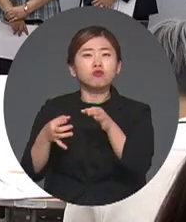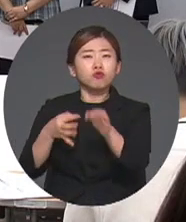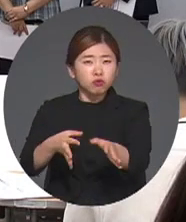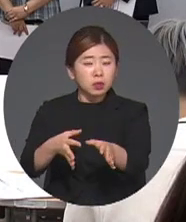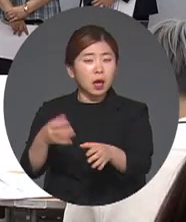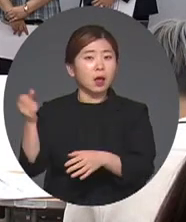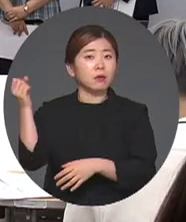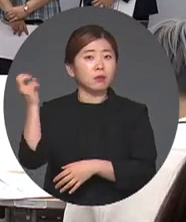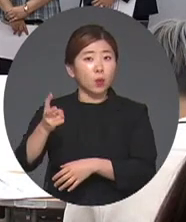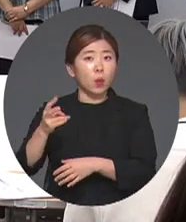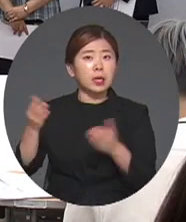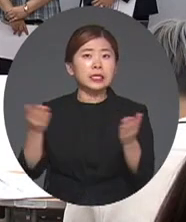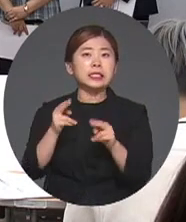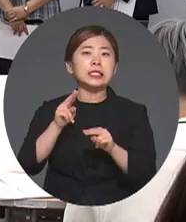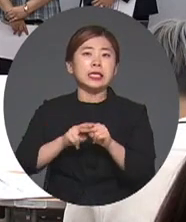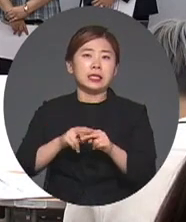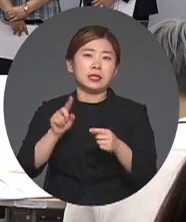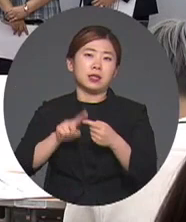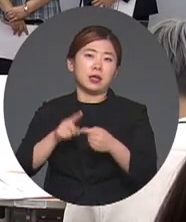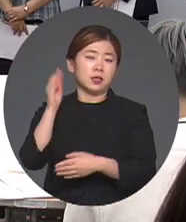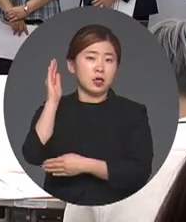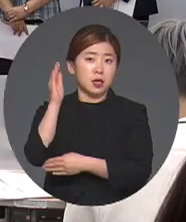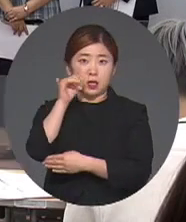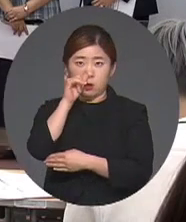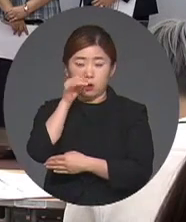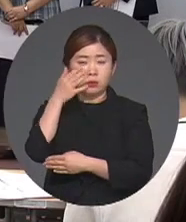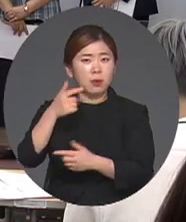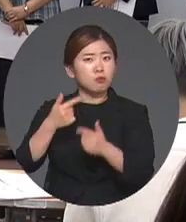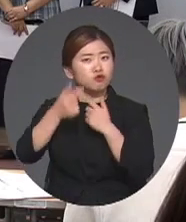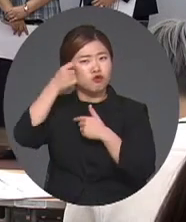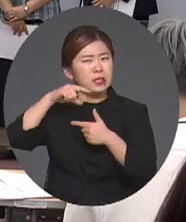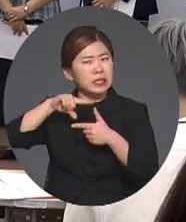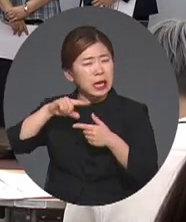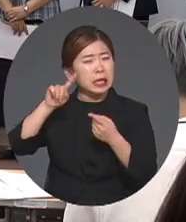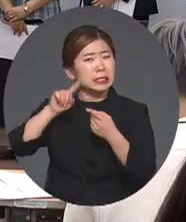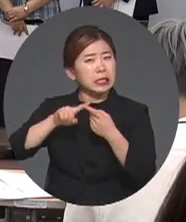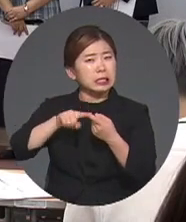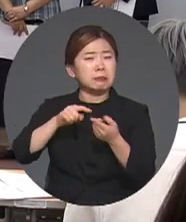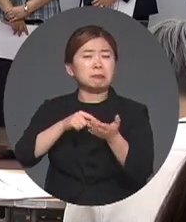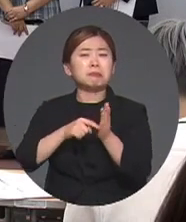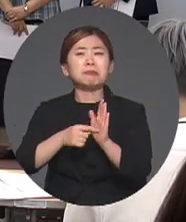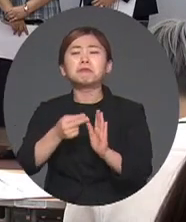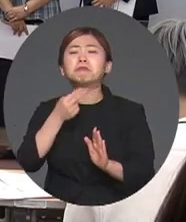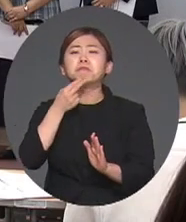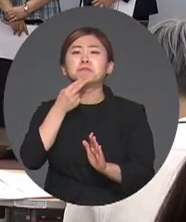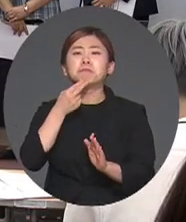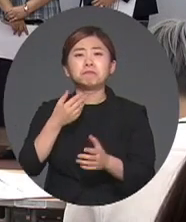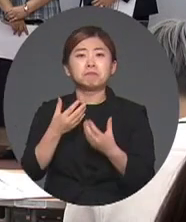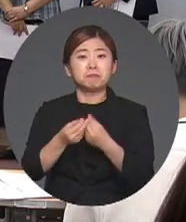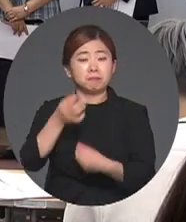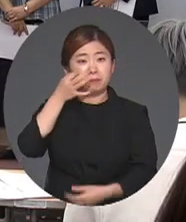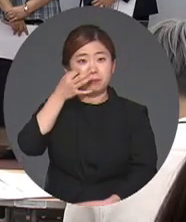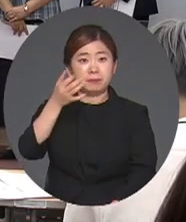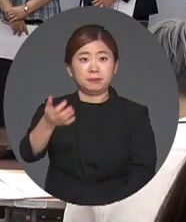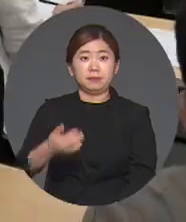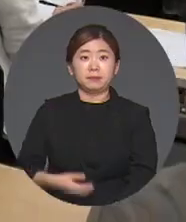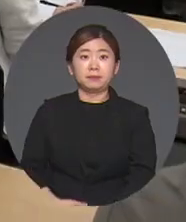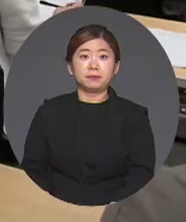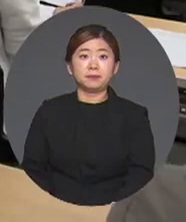뒀는데 부울경 메가시티에 대해서는 뚜렷한 입장을 내놓지 않고 있습니다. 김태석 기자입니다.